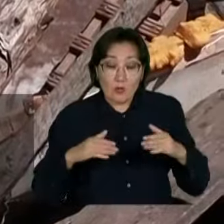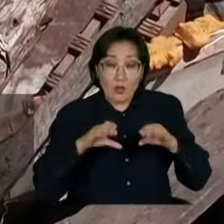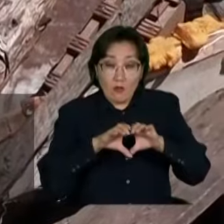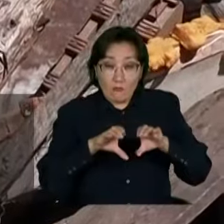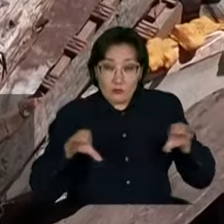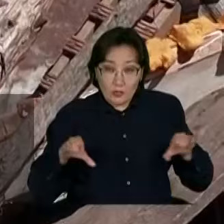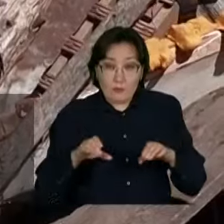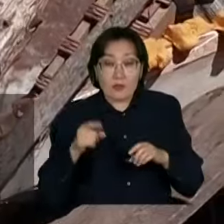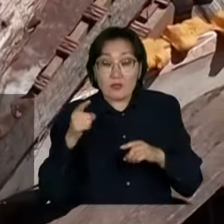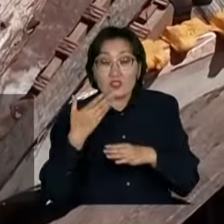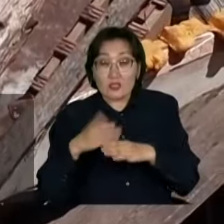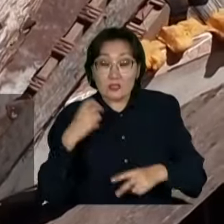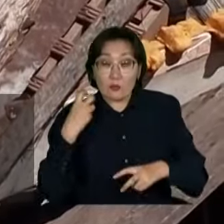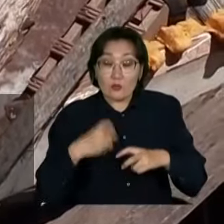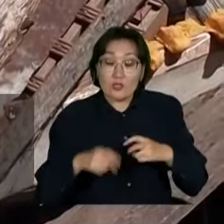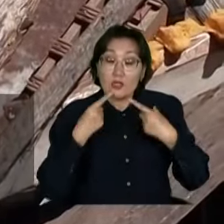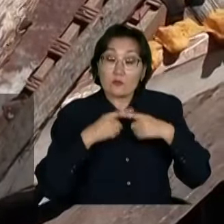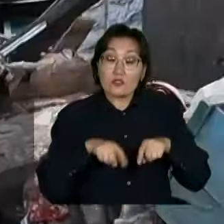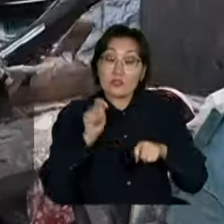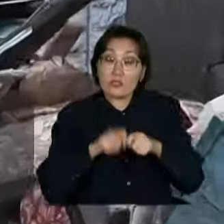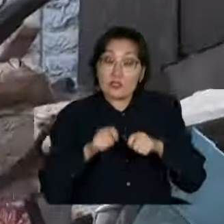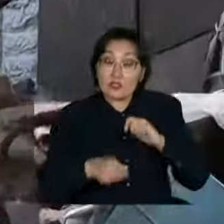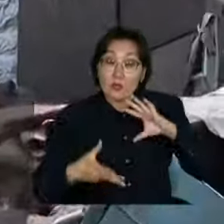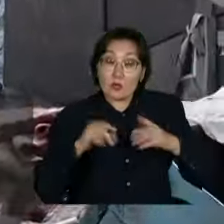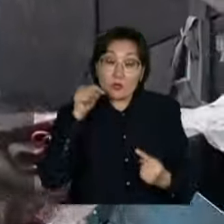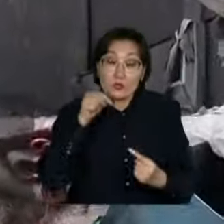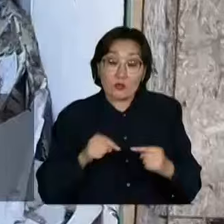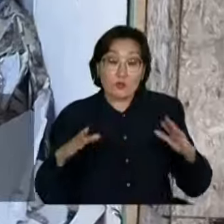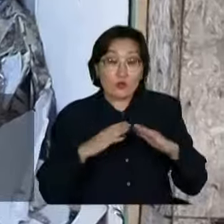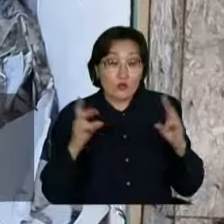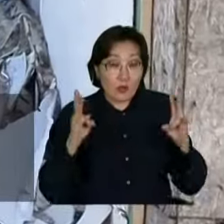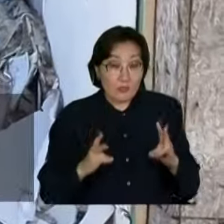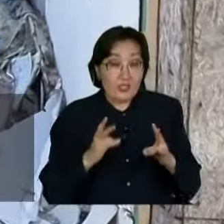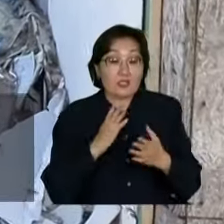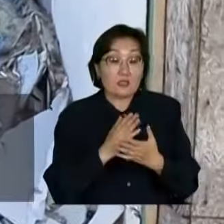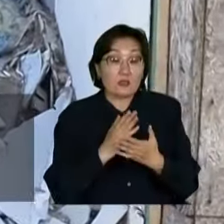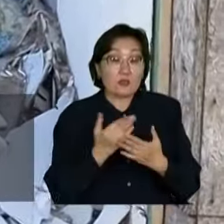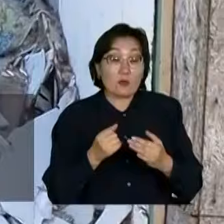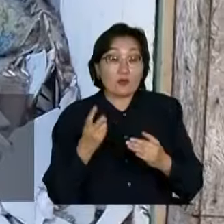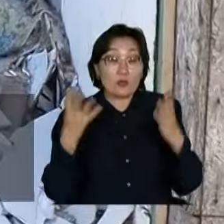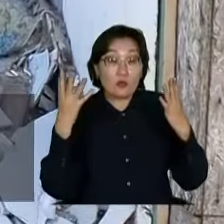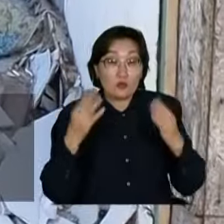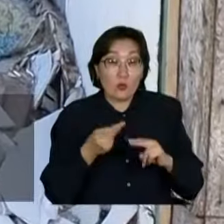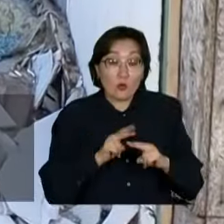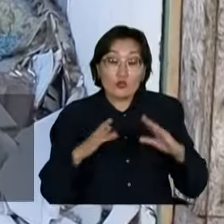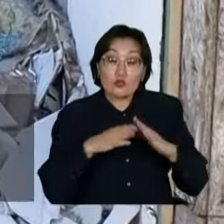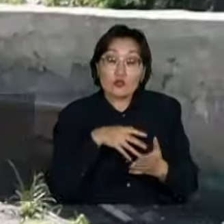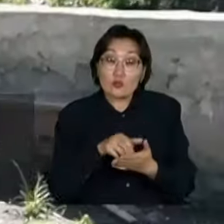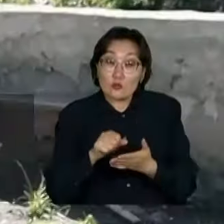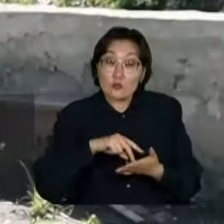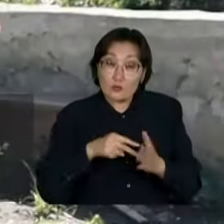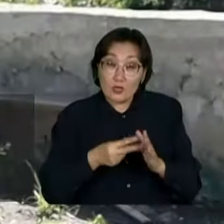бір бөлігін шайып кетіпті. Техникалық тексерістердің қорытындысы бойынша үй апатты деп танылды. Енді бірер күннің ішінде сүру